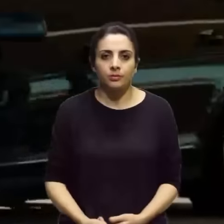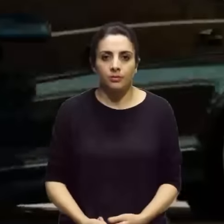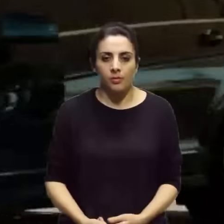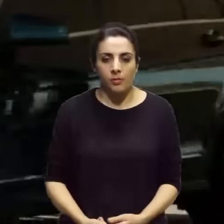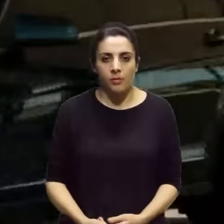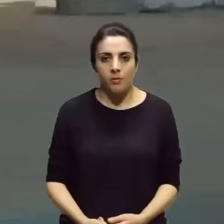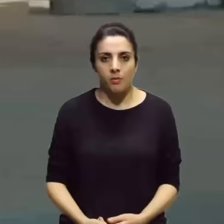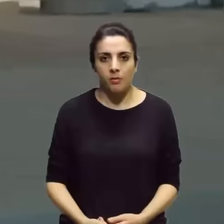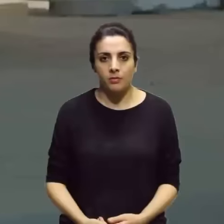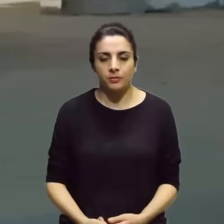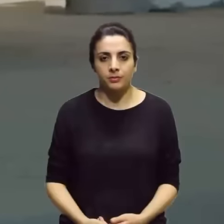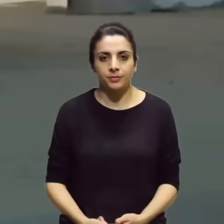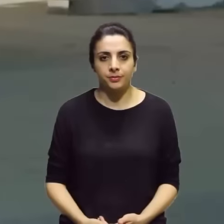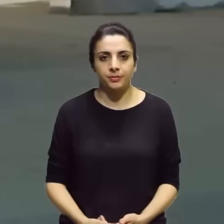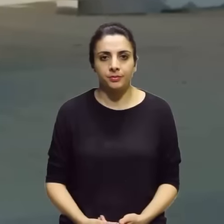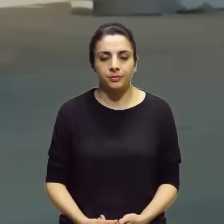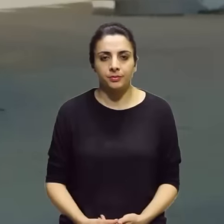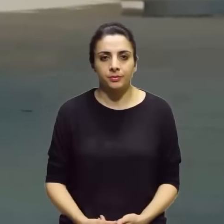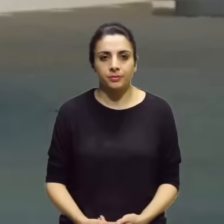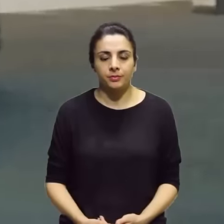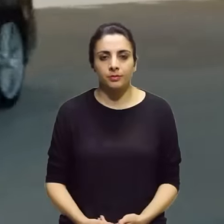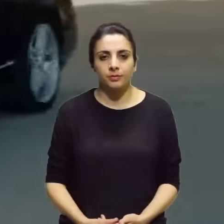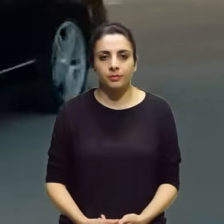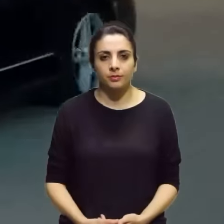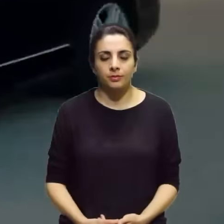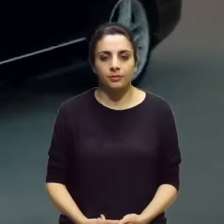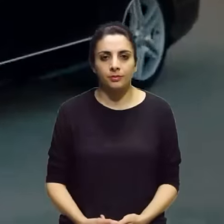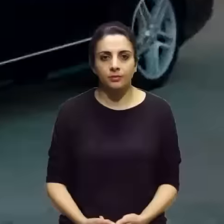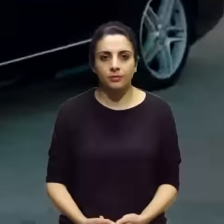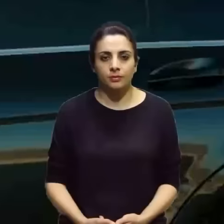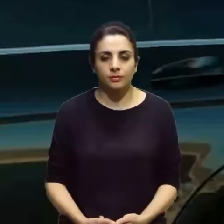Pompa ve depoları kaldırılmış, kapanmış eski bir istasyon.